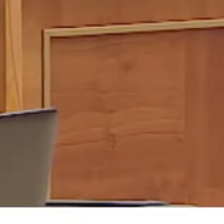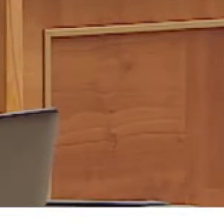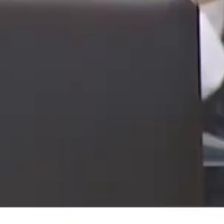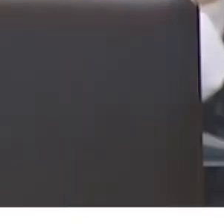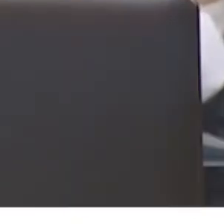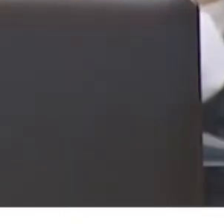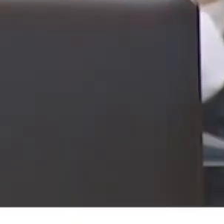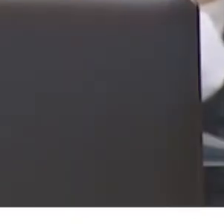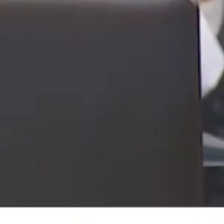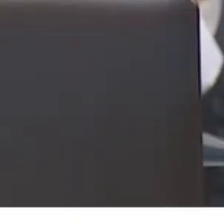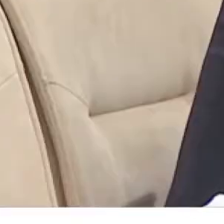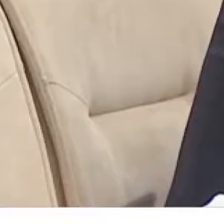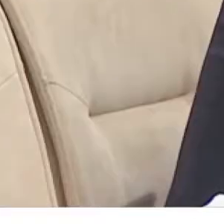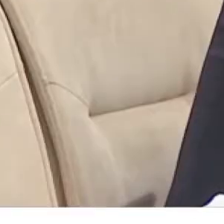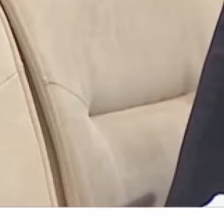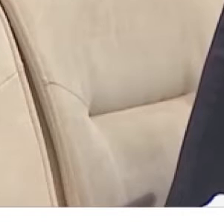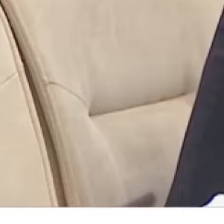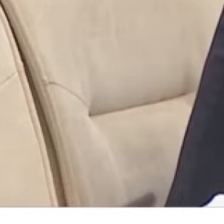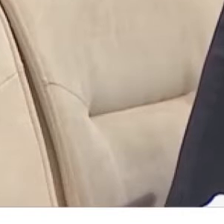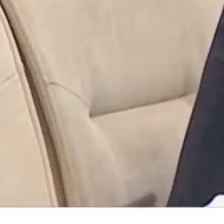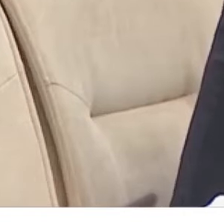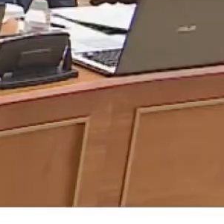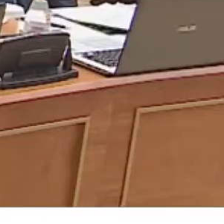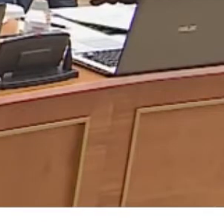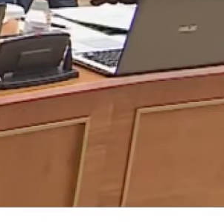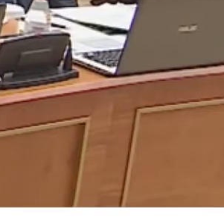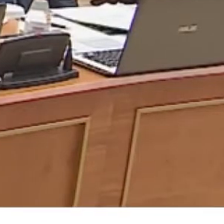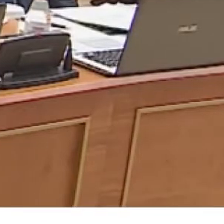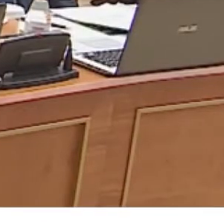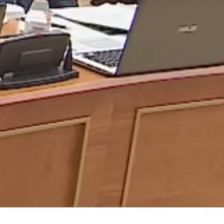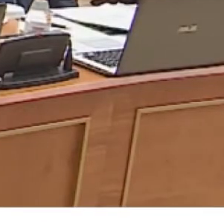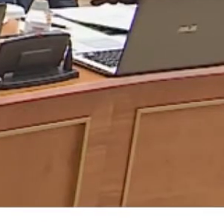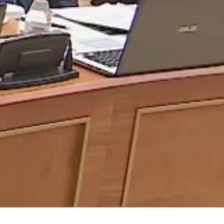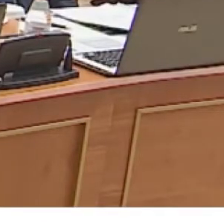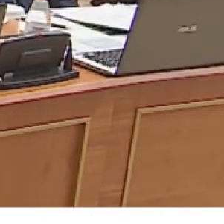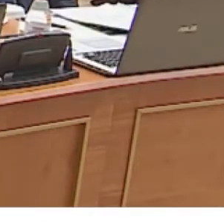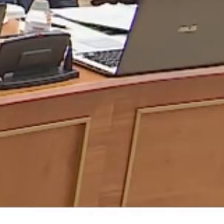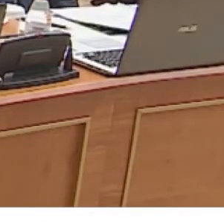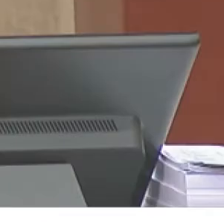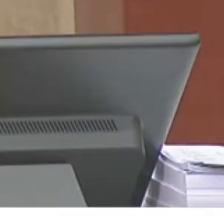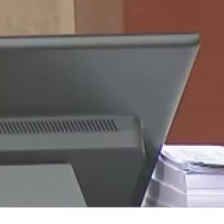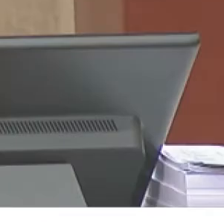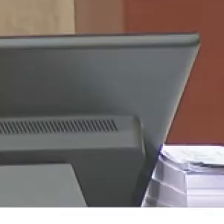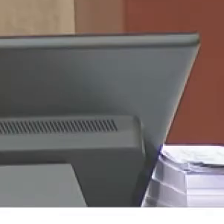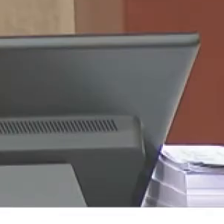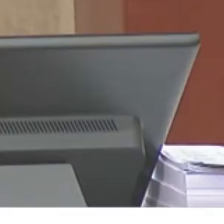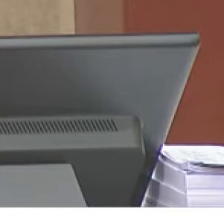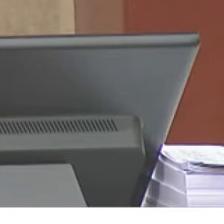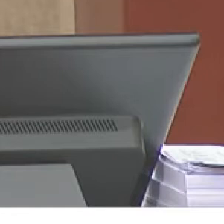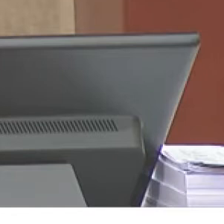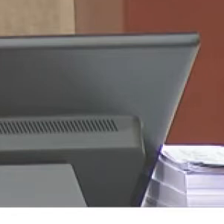бірге жылдағы дәстүр бойынша экономиканы дамыту, әлеуметтік міндеттер,